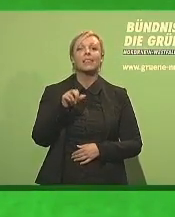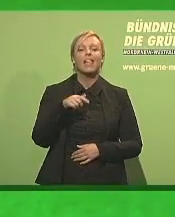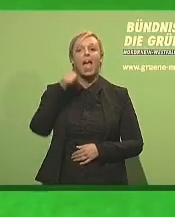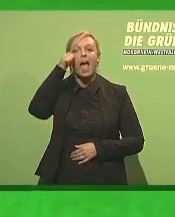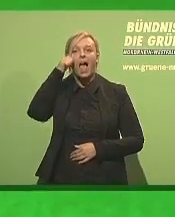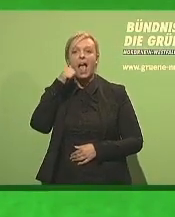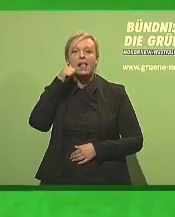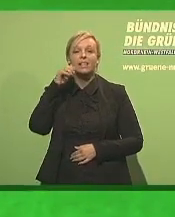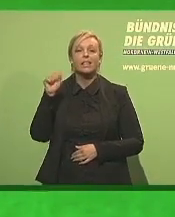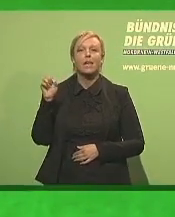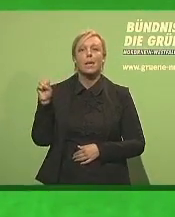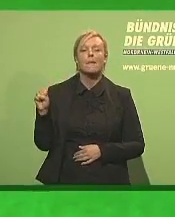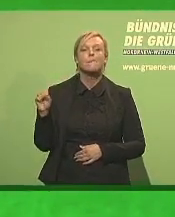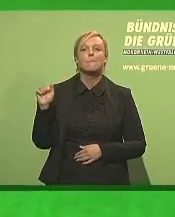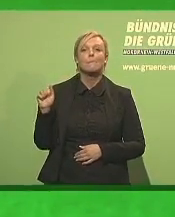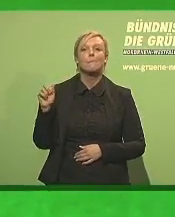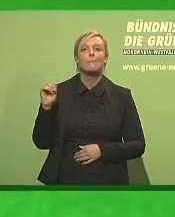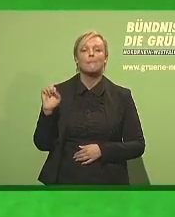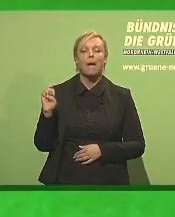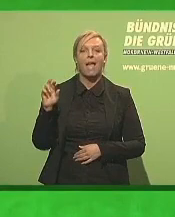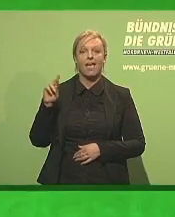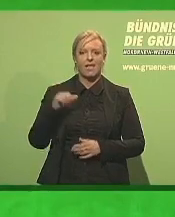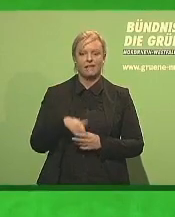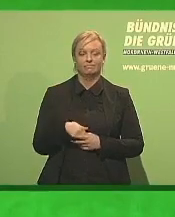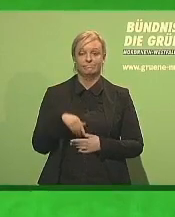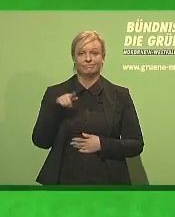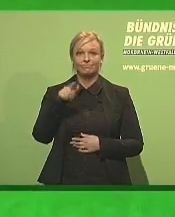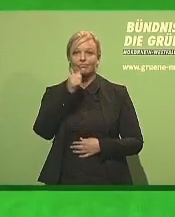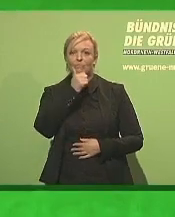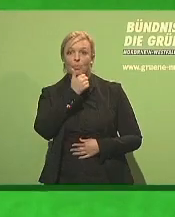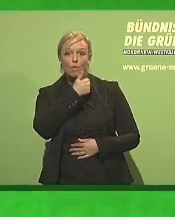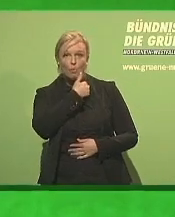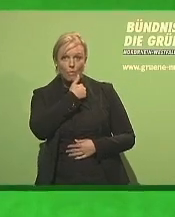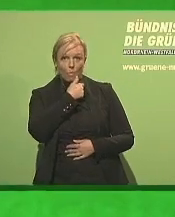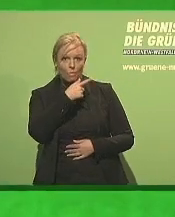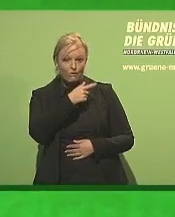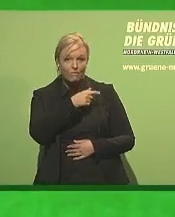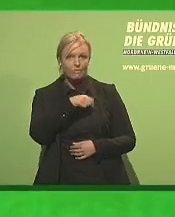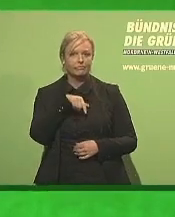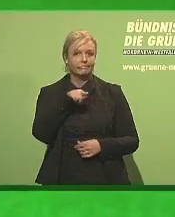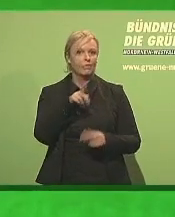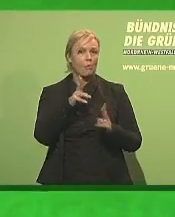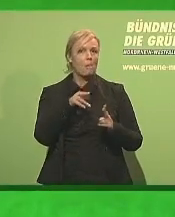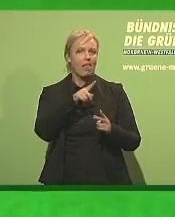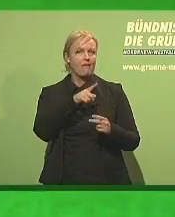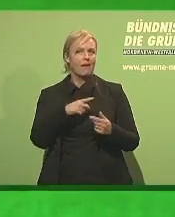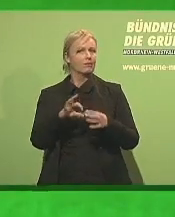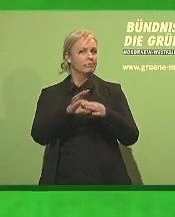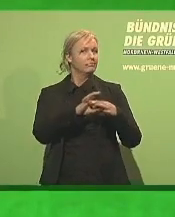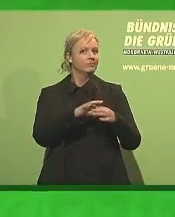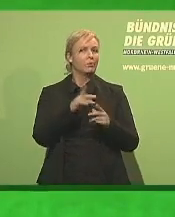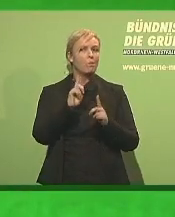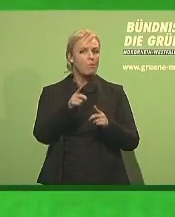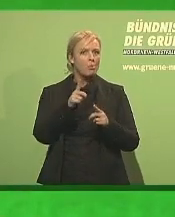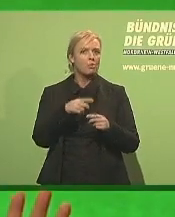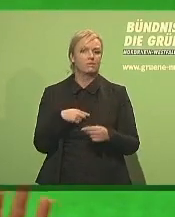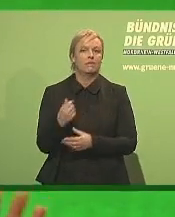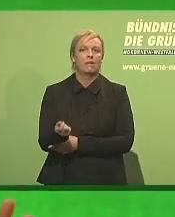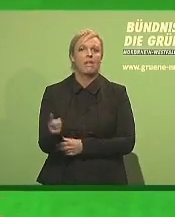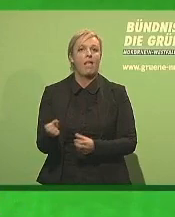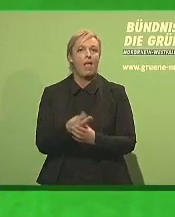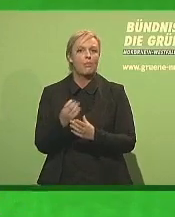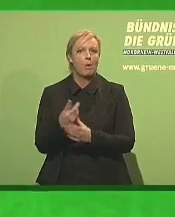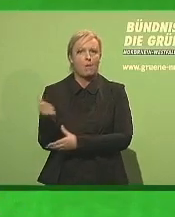Peter Altmaier und von Berufs wegen müsste er eigentlich die erneuerbaren Energien fördern. Doch was erzählt er uns? Wir